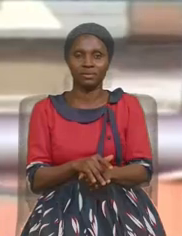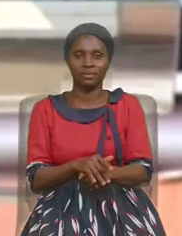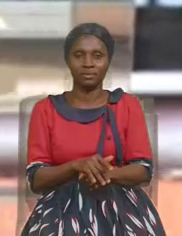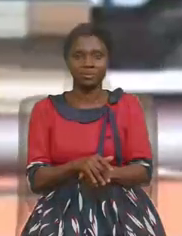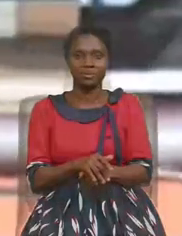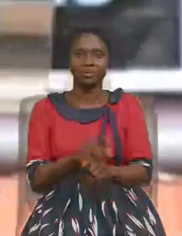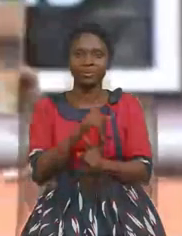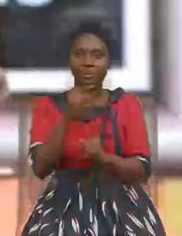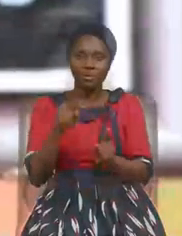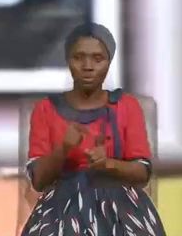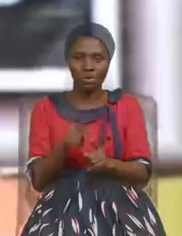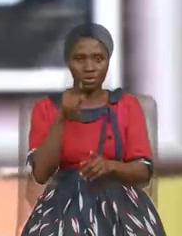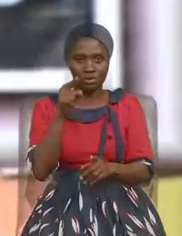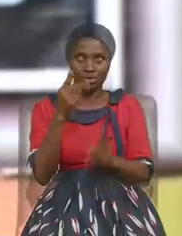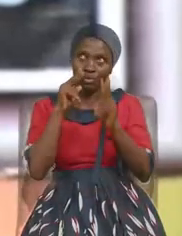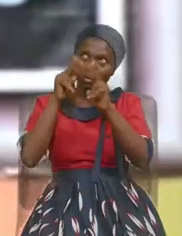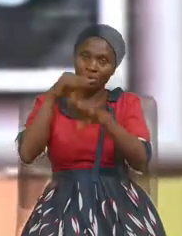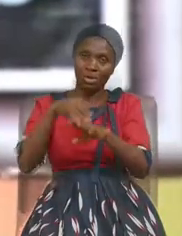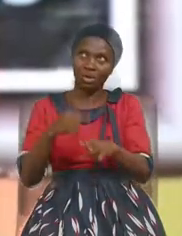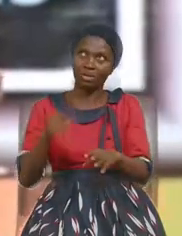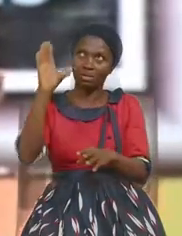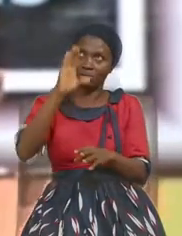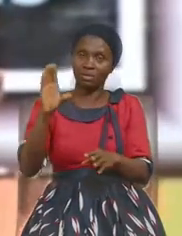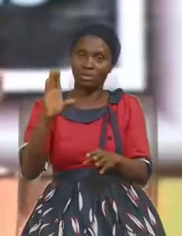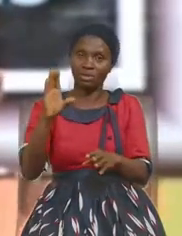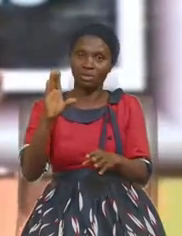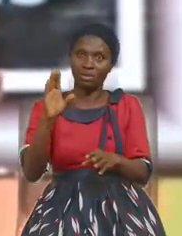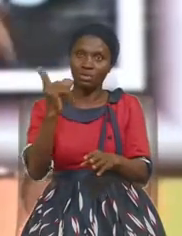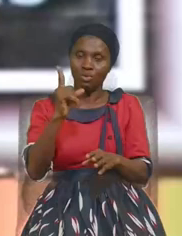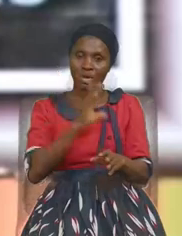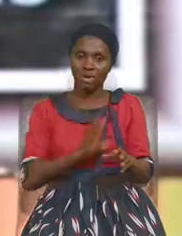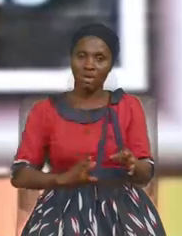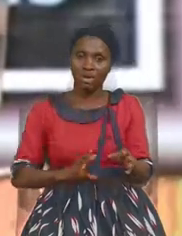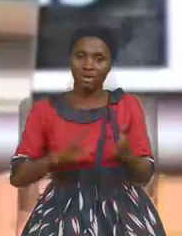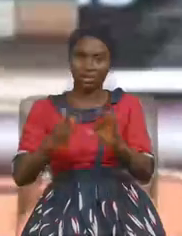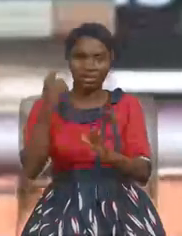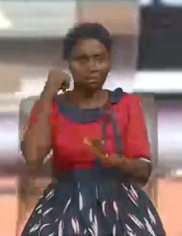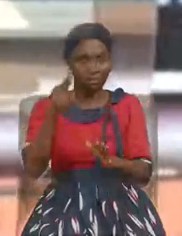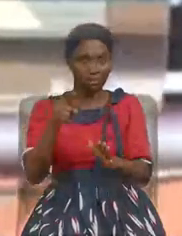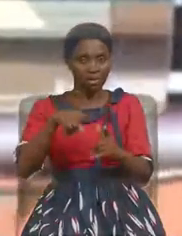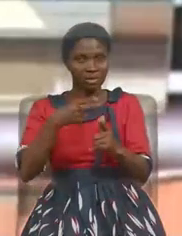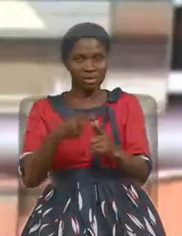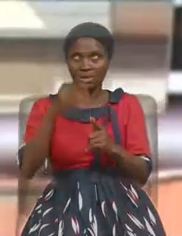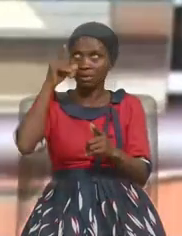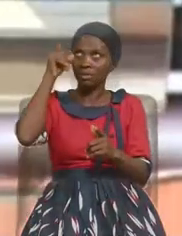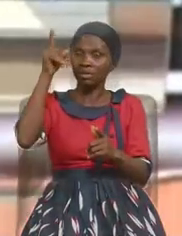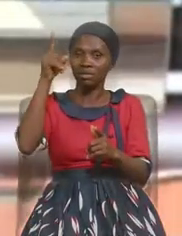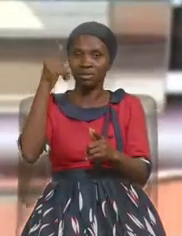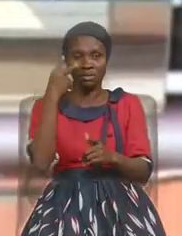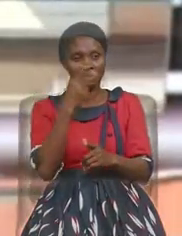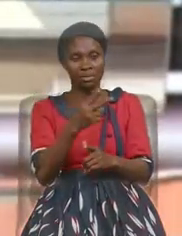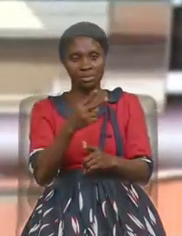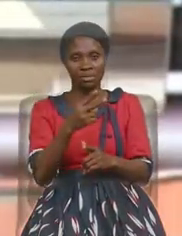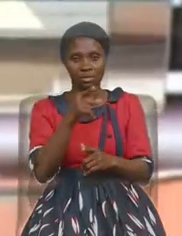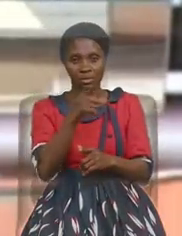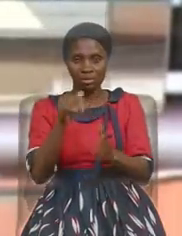il regarde la croix sur laquelle Christ est mort pour toi, et il te voit t'attachant par la foi à